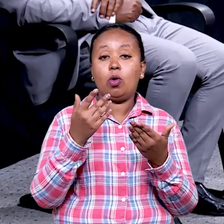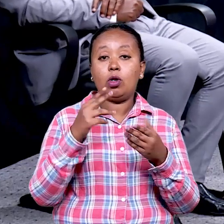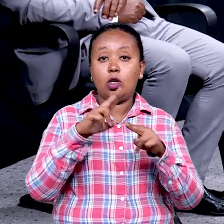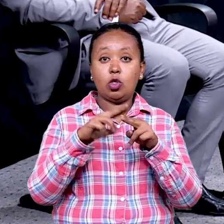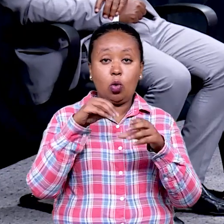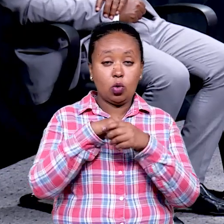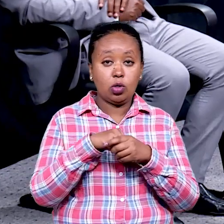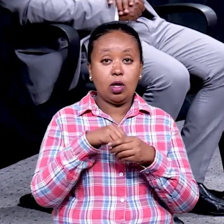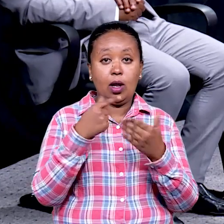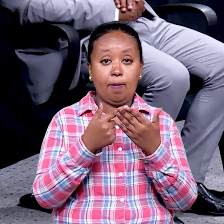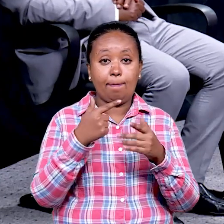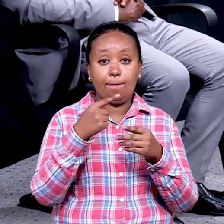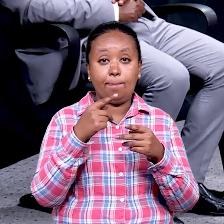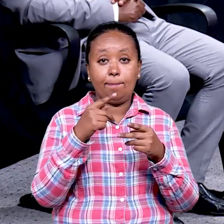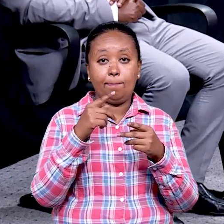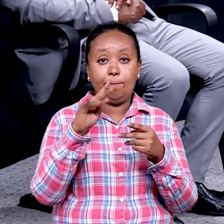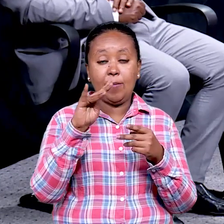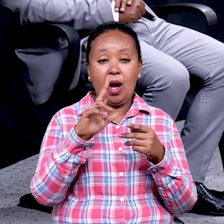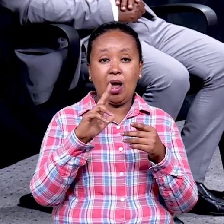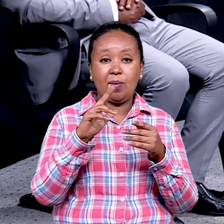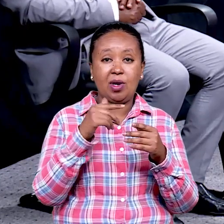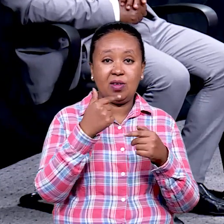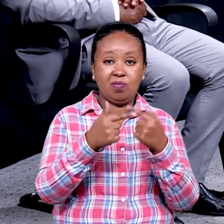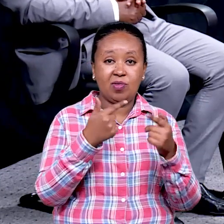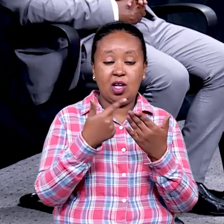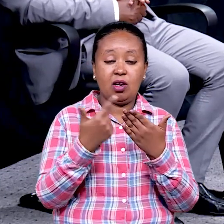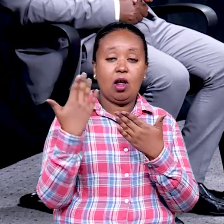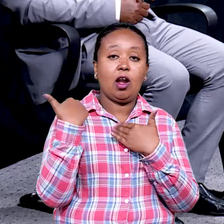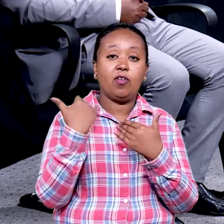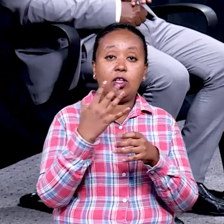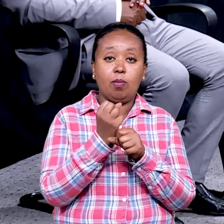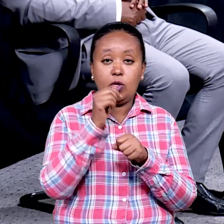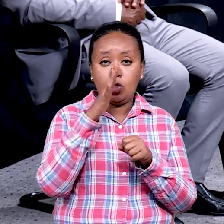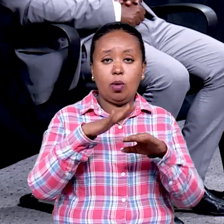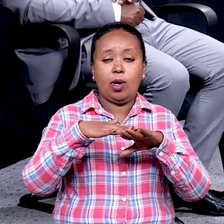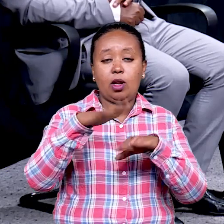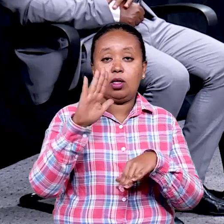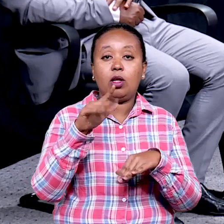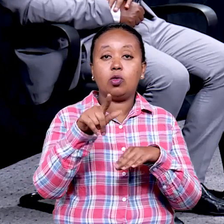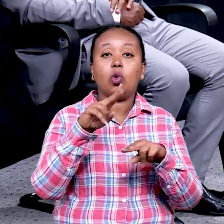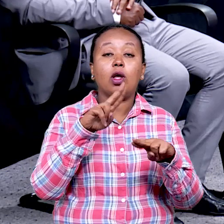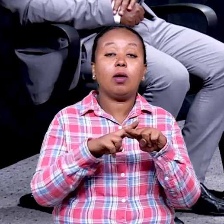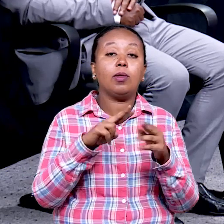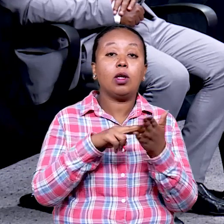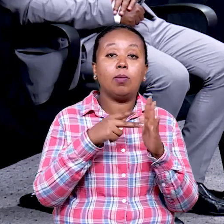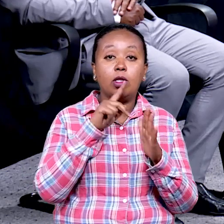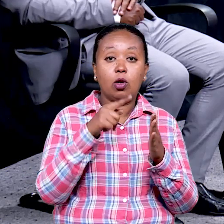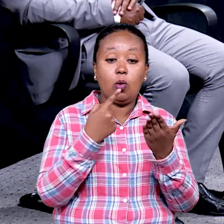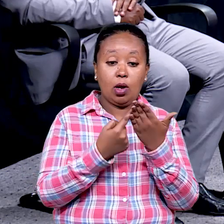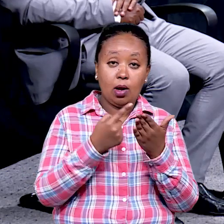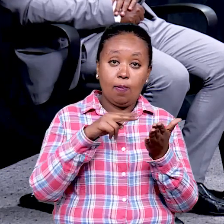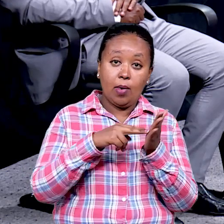ውስጥ ይሄንን መርሃ ግብር የሚሰራው አካል ደሞ የበለጠው ኃላፊነት ደሞ እሱ ጋር ይቀመጣል ማለት ነው